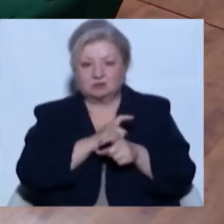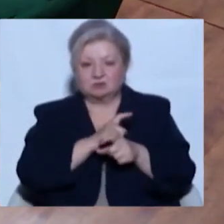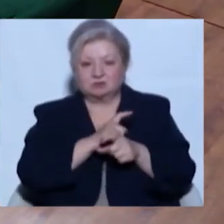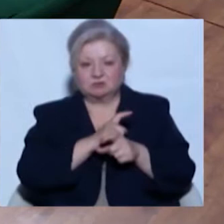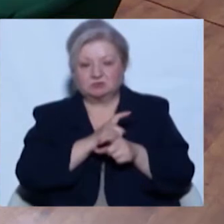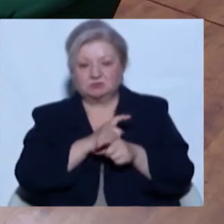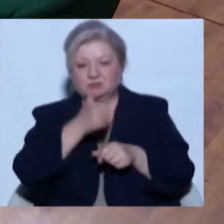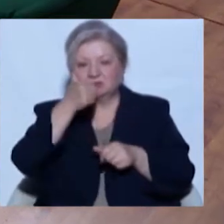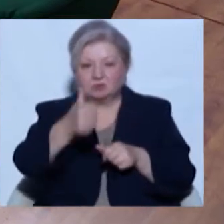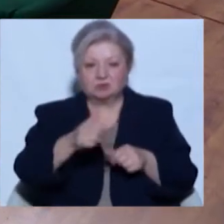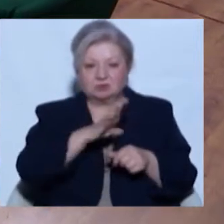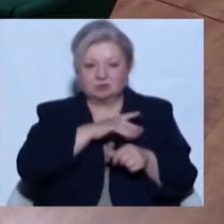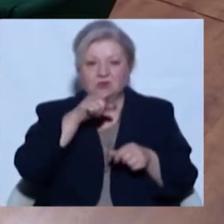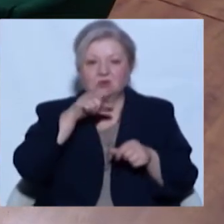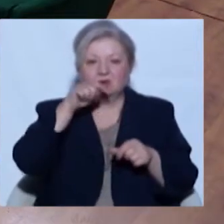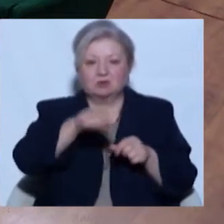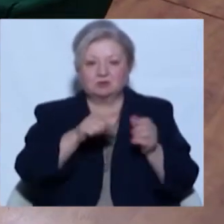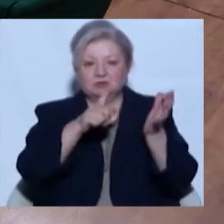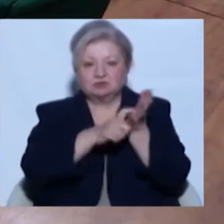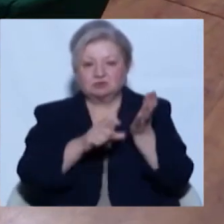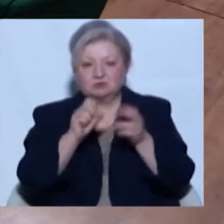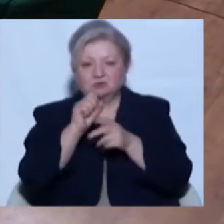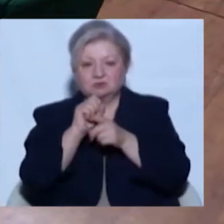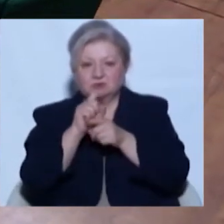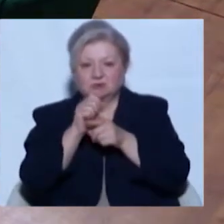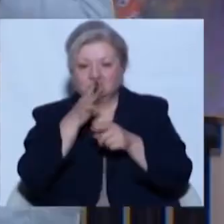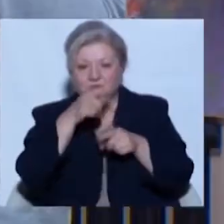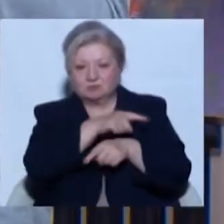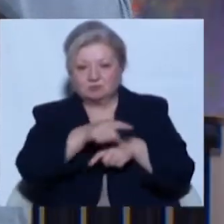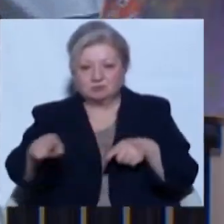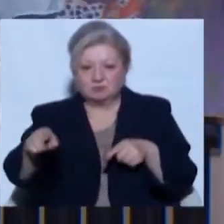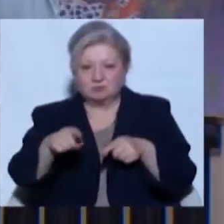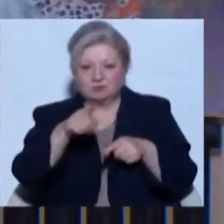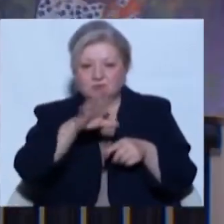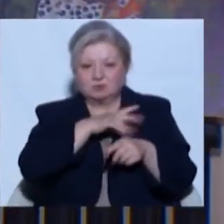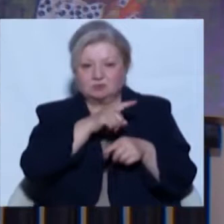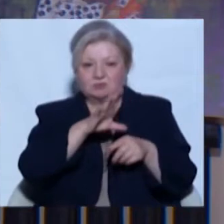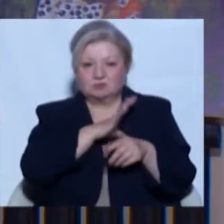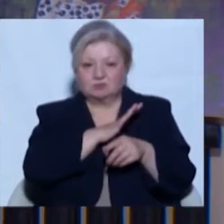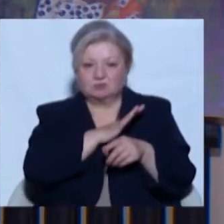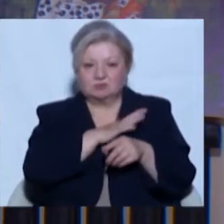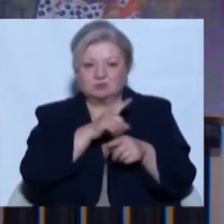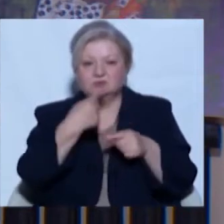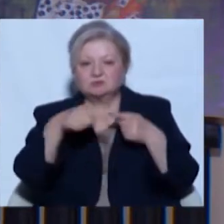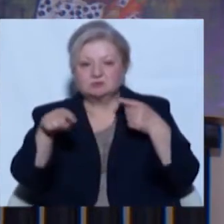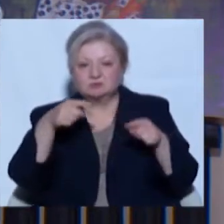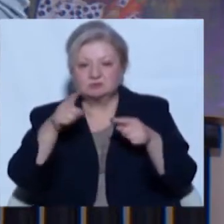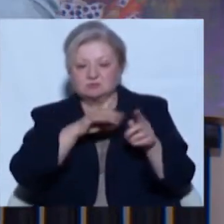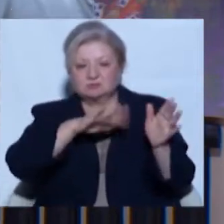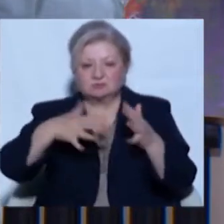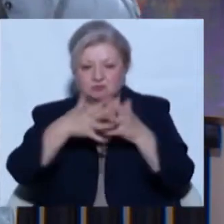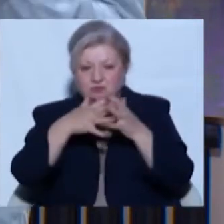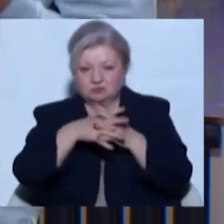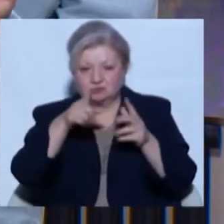გითხრათ 1771 წლის ყირბულახის ბრძოლა რა დღის ამისათვის. აღარაფერს ვლაპარაკობ სხვა დანარჩენ